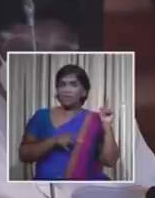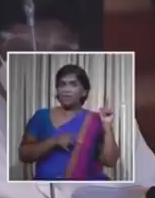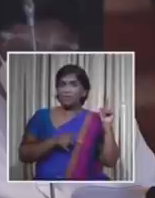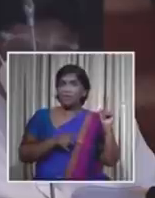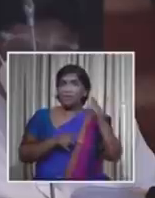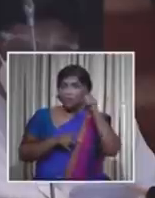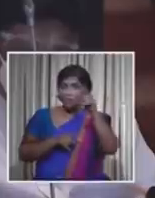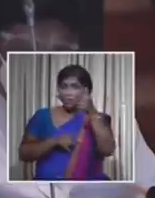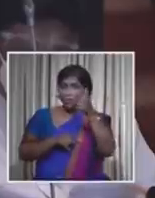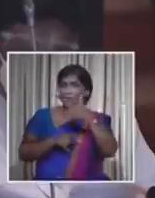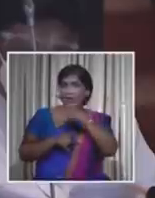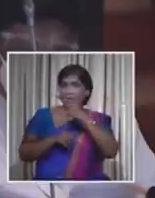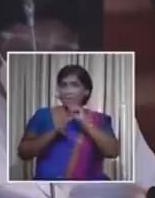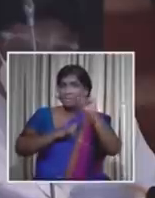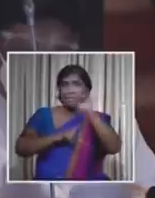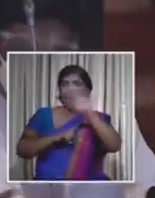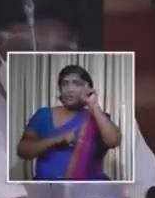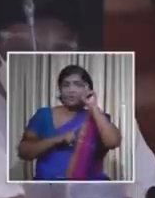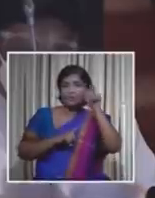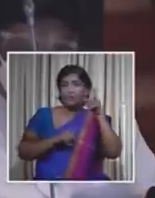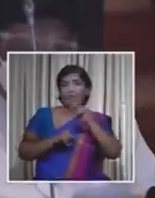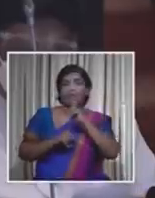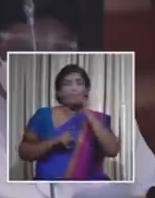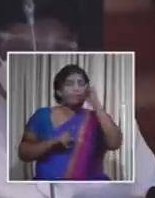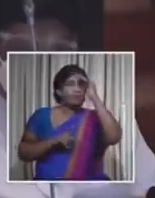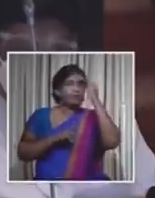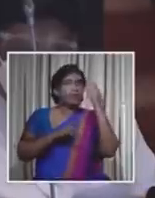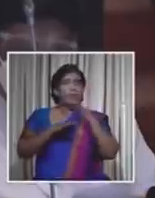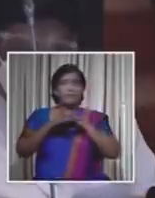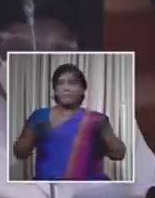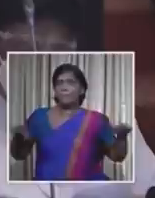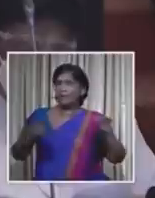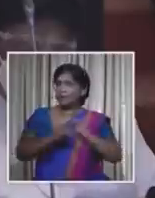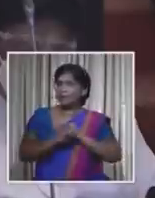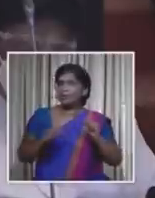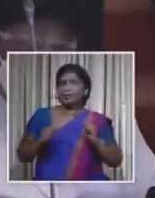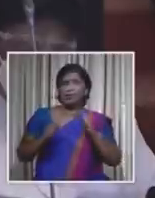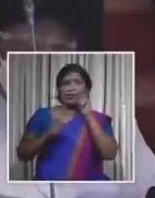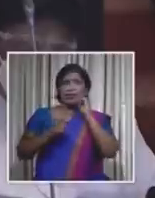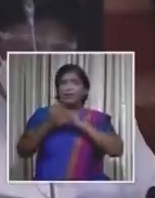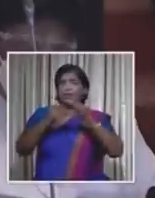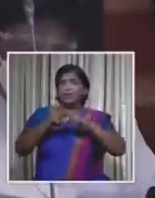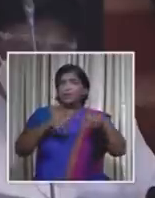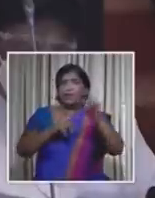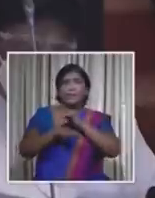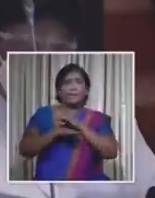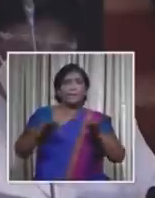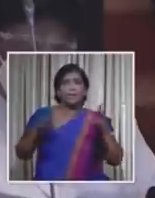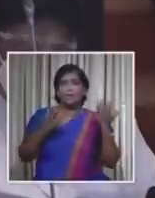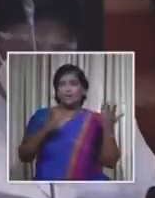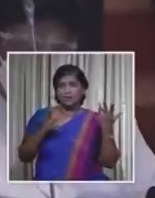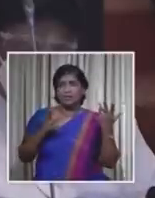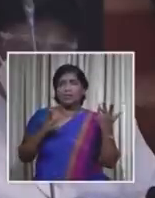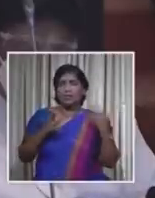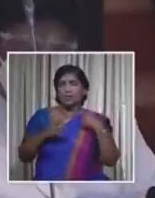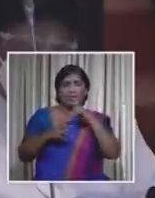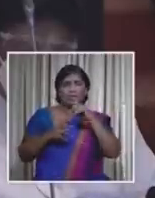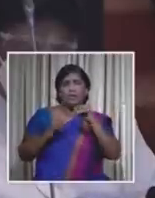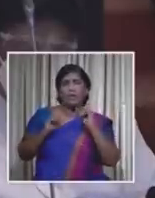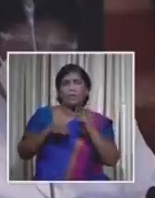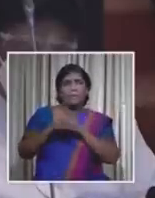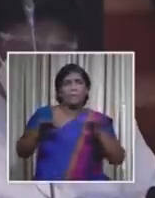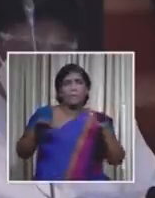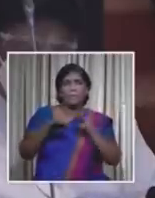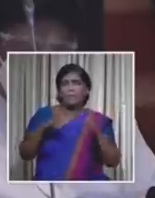ඔබතුමා හොඳට බ්‍රිතාන්‍ය පාර්ලිමේන්තුව බලන්න. කතරගමට මේසෙකුත් නැහැ, නිලධාරීන්ට මේසෙකුත් නැහැ. මොකද ඒ මං ඇහුවා ඇයි මේ මේස